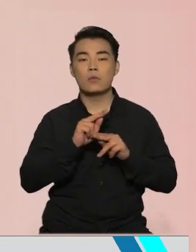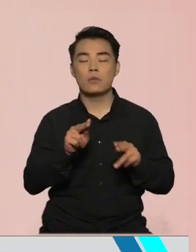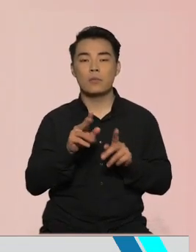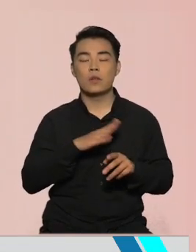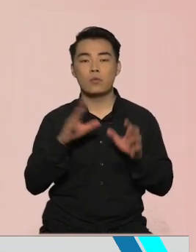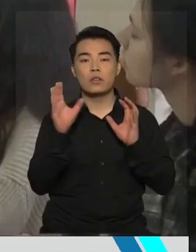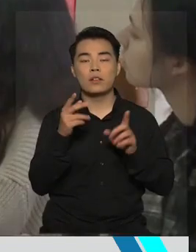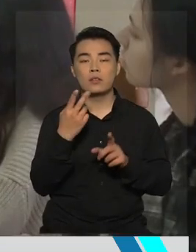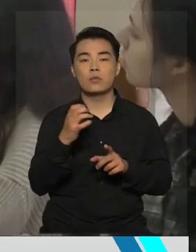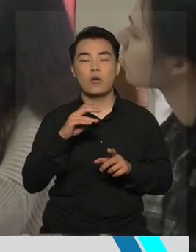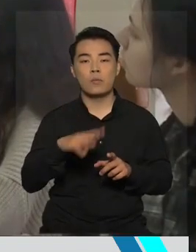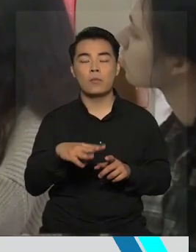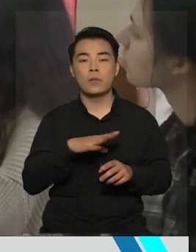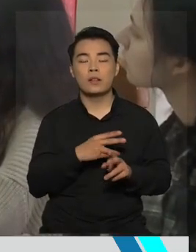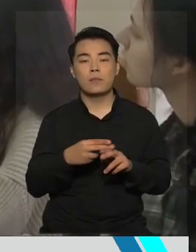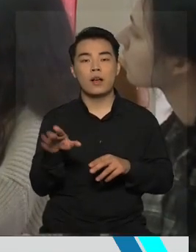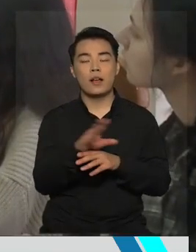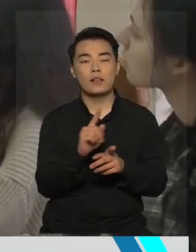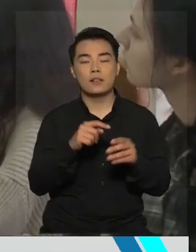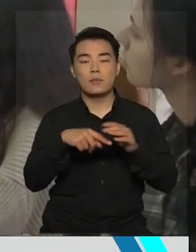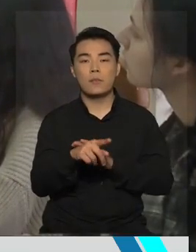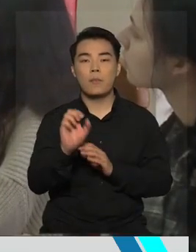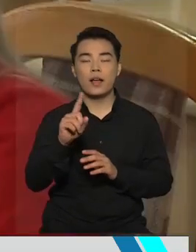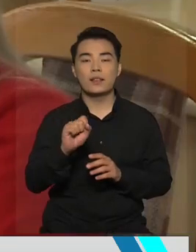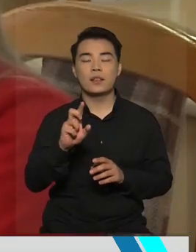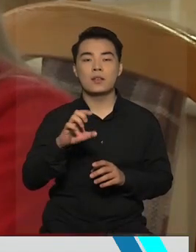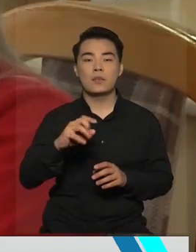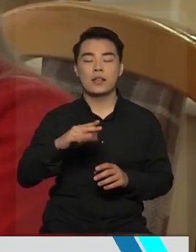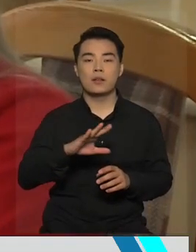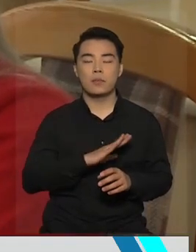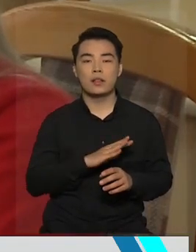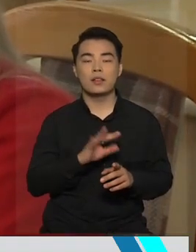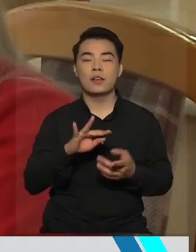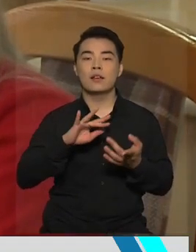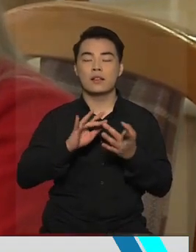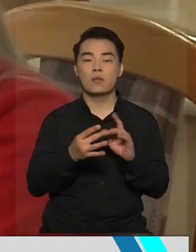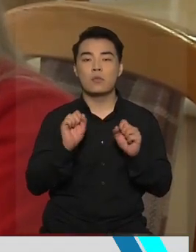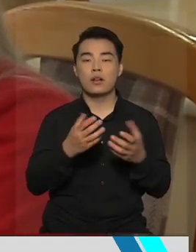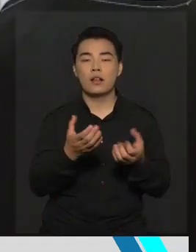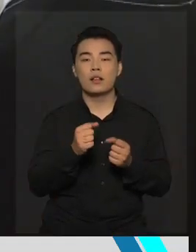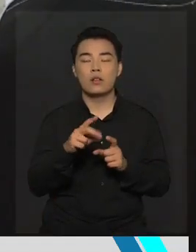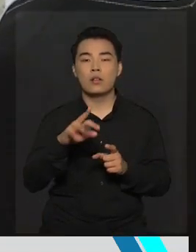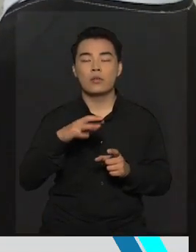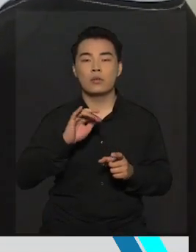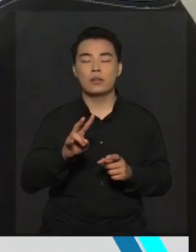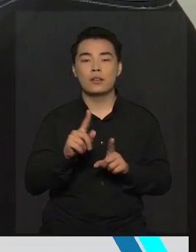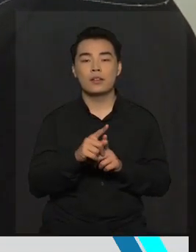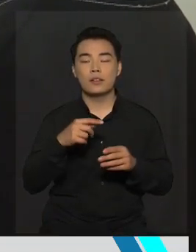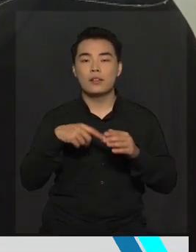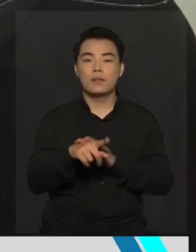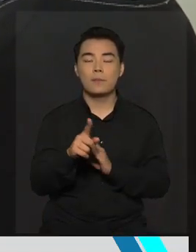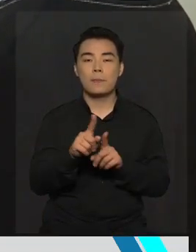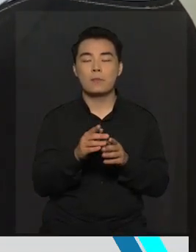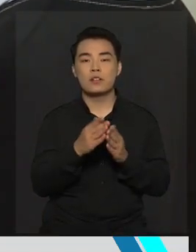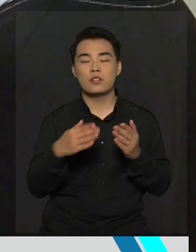университета. Двухтомник проиндексирован в международной базе Springer и доступен в электронном формате на сайте лондонского издательства. В